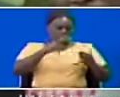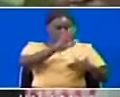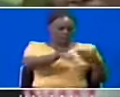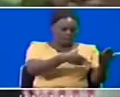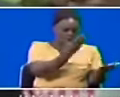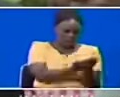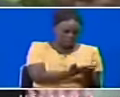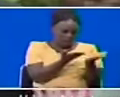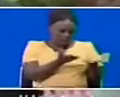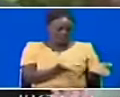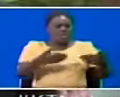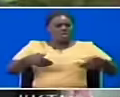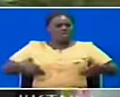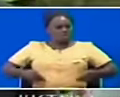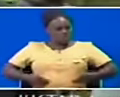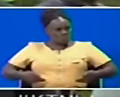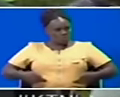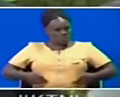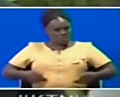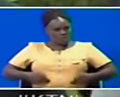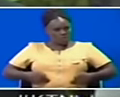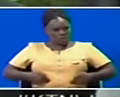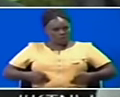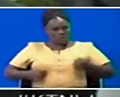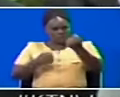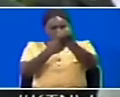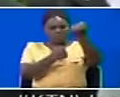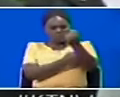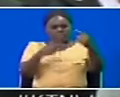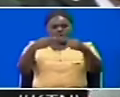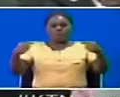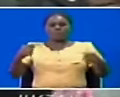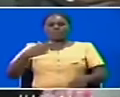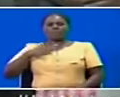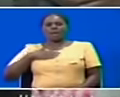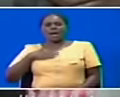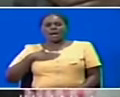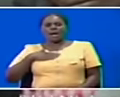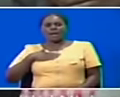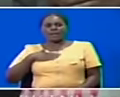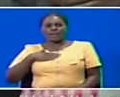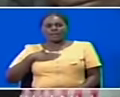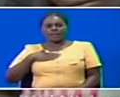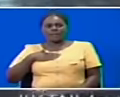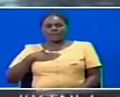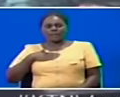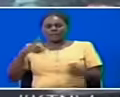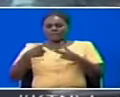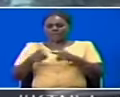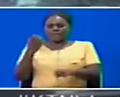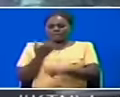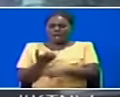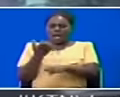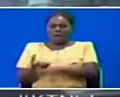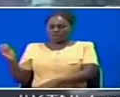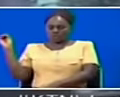Turkadero vijana ambaye ni wafuasi wa mpinzani wangu ambaye tumewahi kupigwa mawe hapo siku nyingine wakaanza kurusha mawe